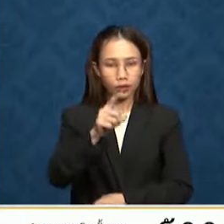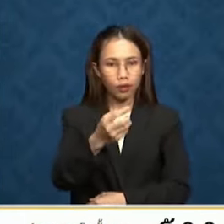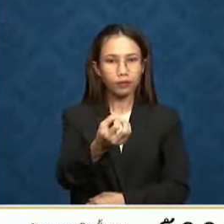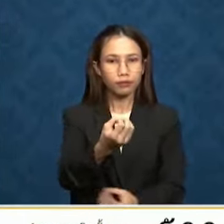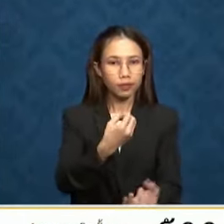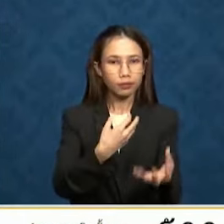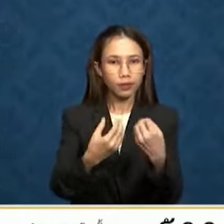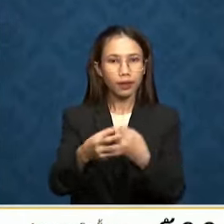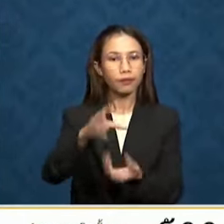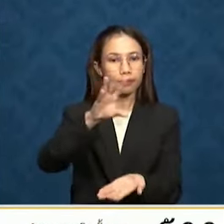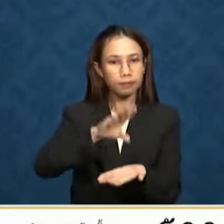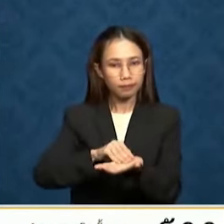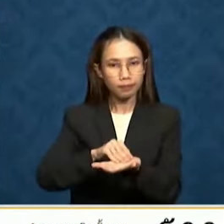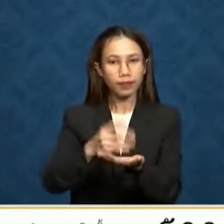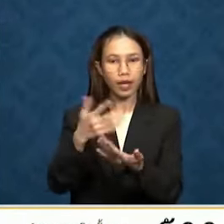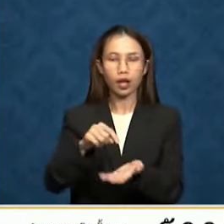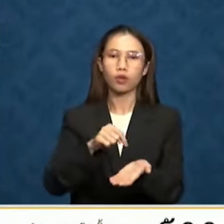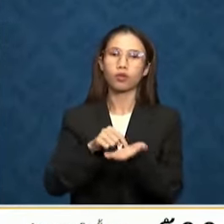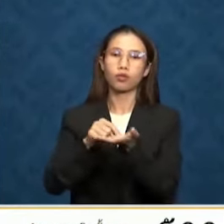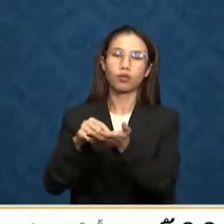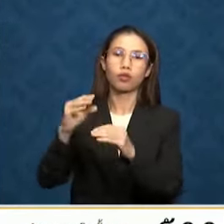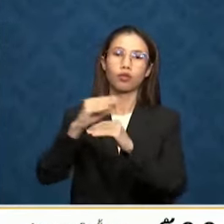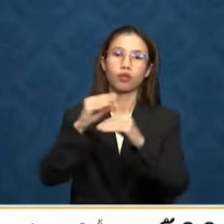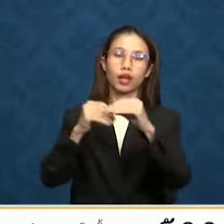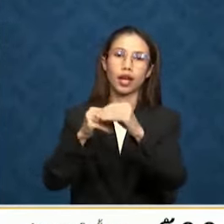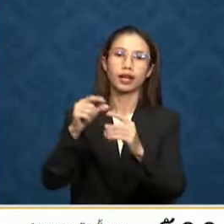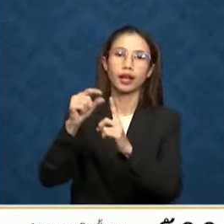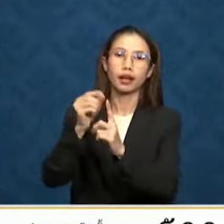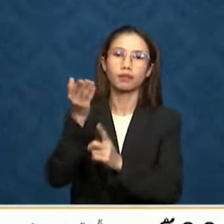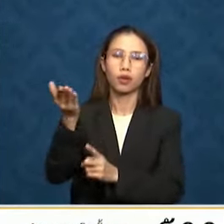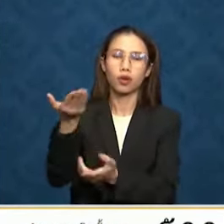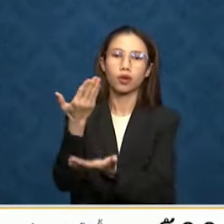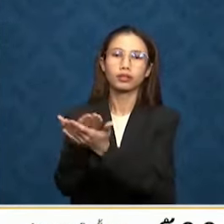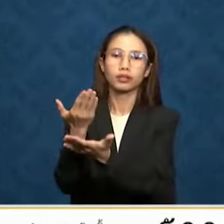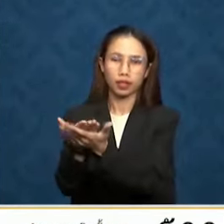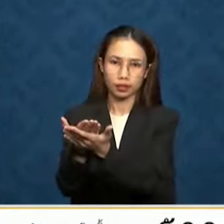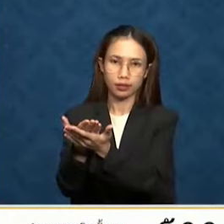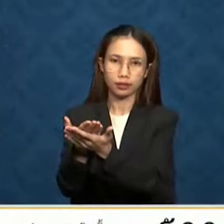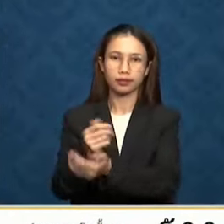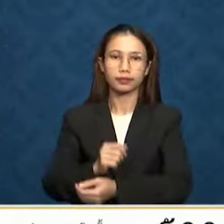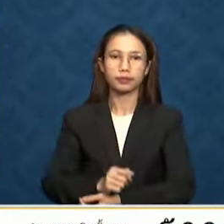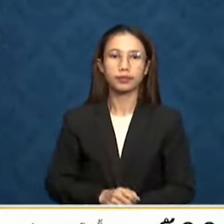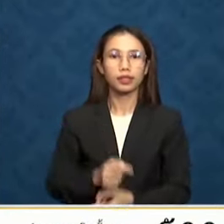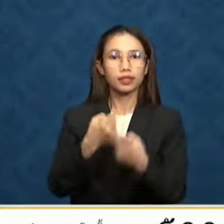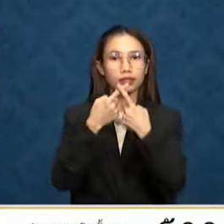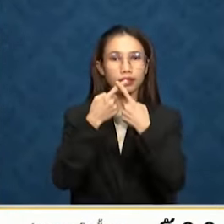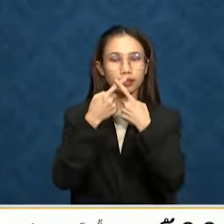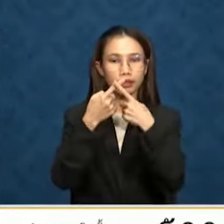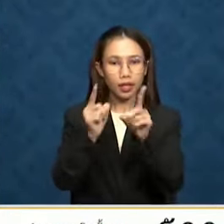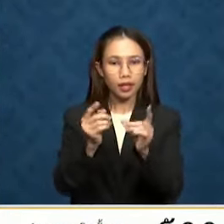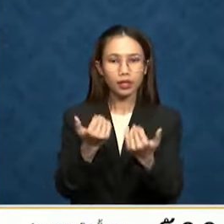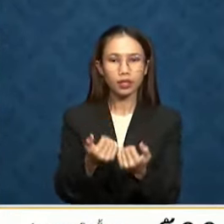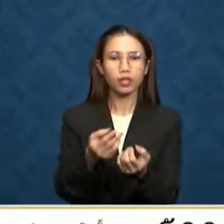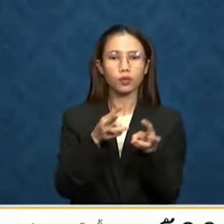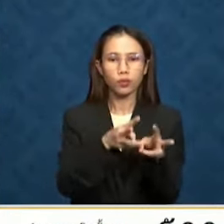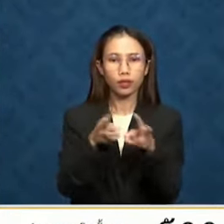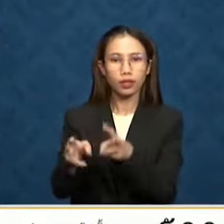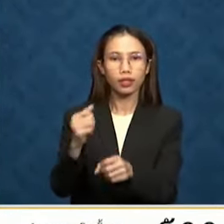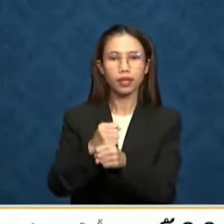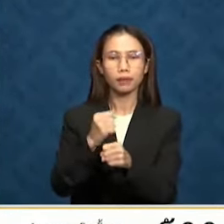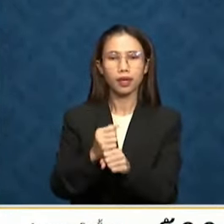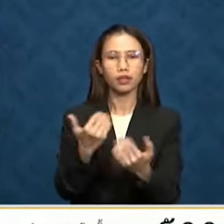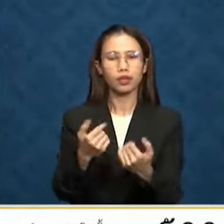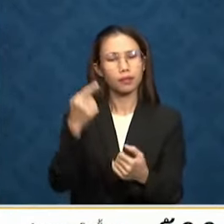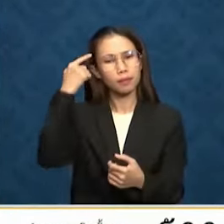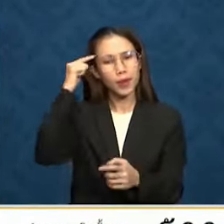ก็เอาโครงการเหล่านั้นเนี่ยมาทำเป็นคำของบประมาณแล้วก็ขอเข้ามาแต่กระบวนการทุกวันนี้ค่ะดิฉันไม่รู้ว่า